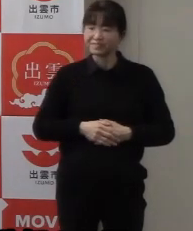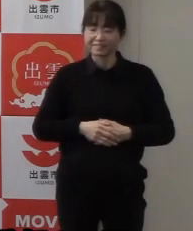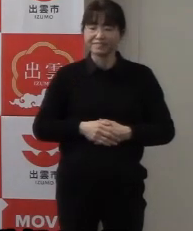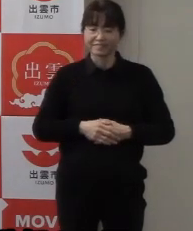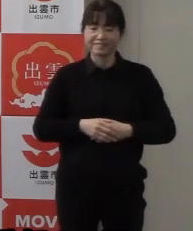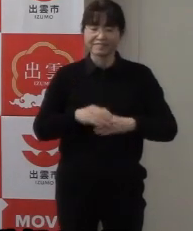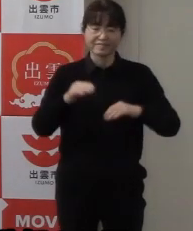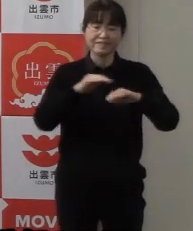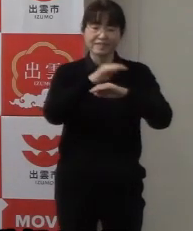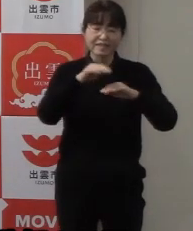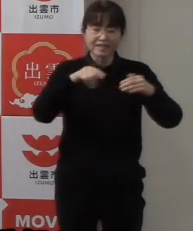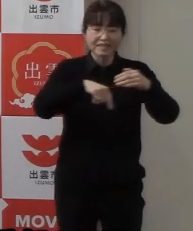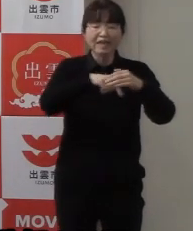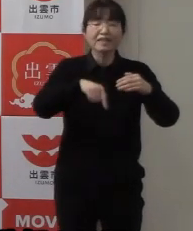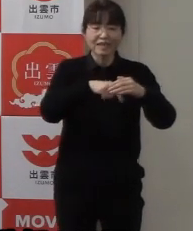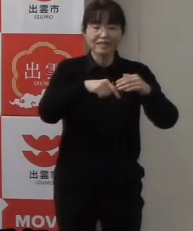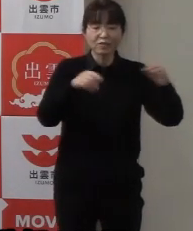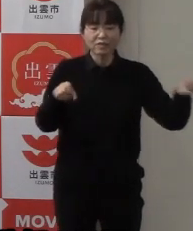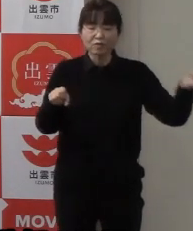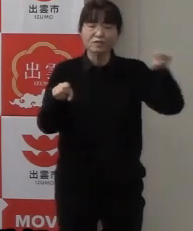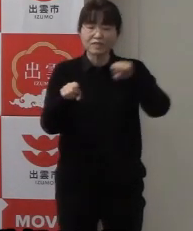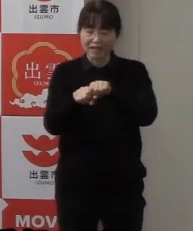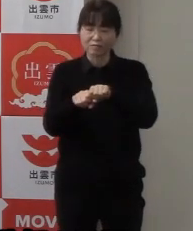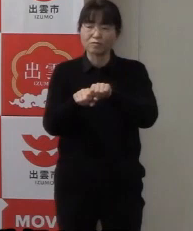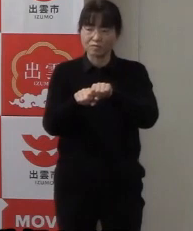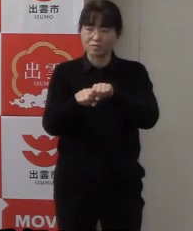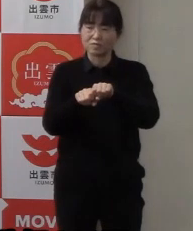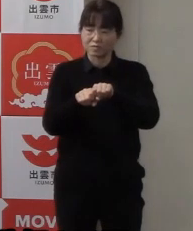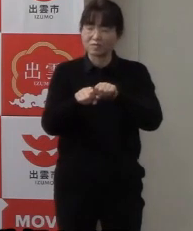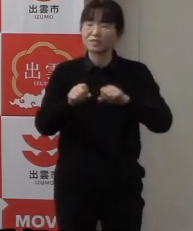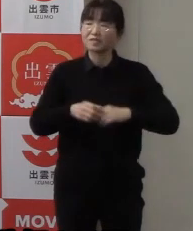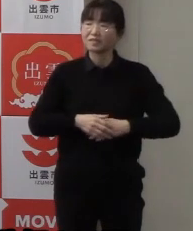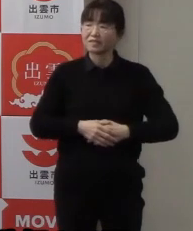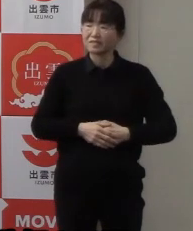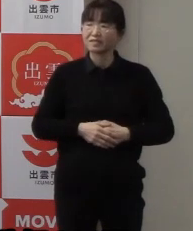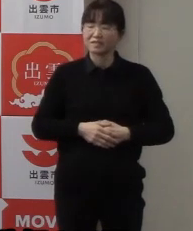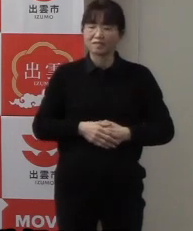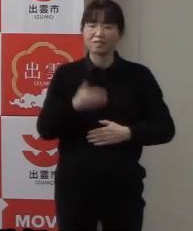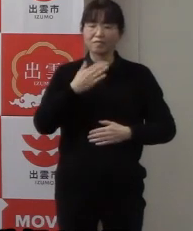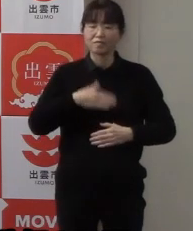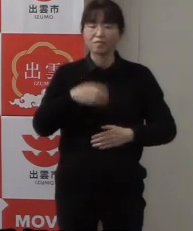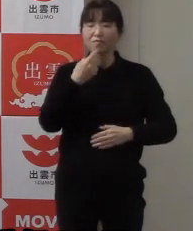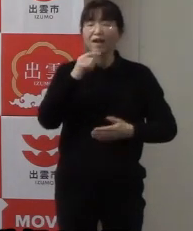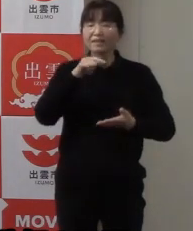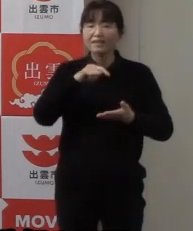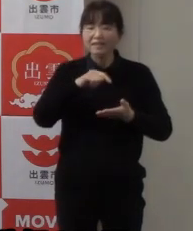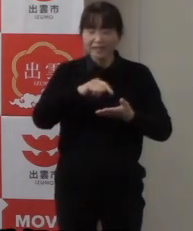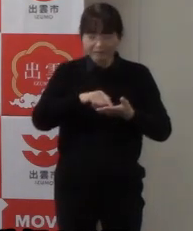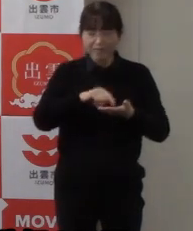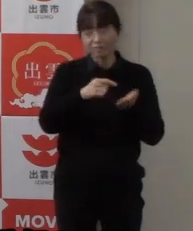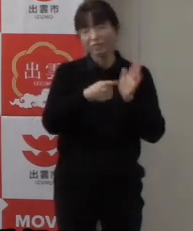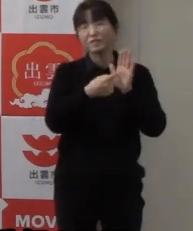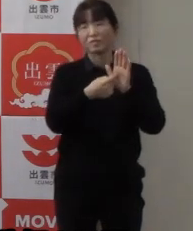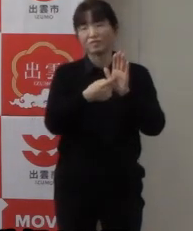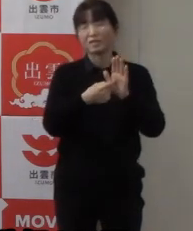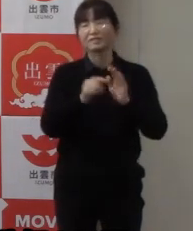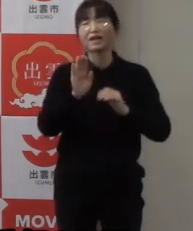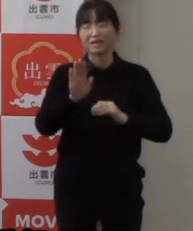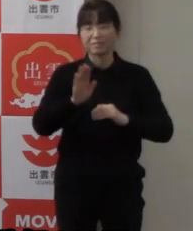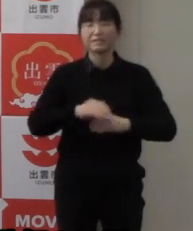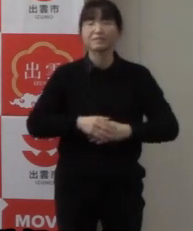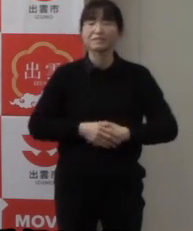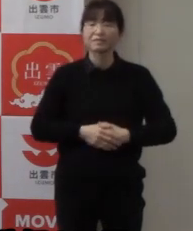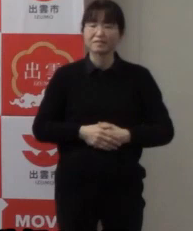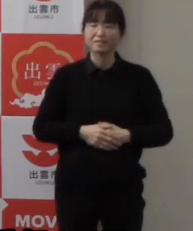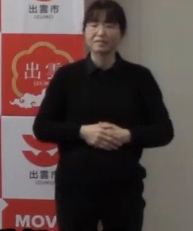主要コンテンツへの誘導ということで、まあ、ここに、分かりやすく、やっております。